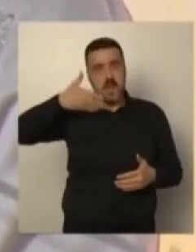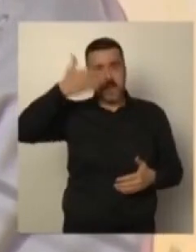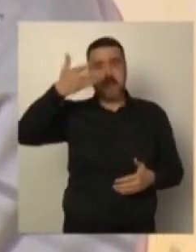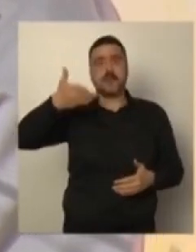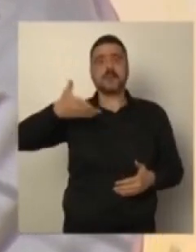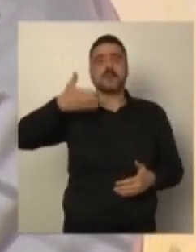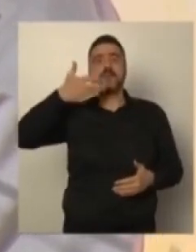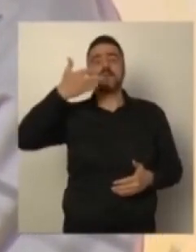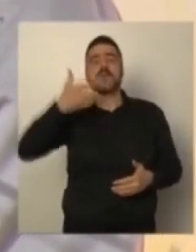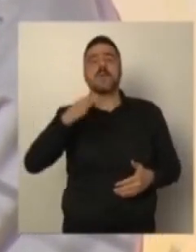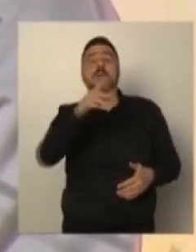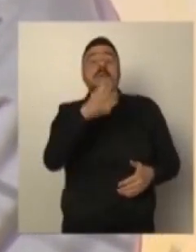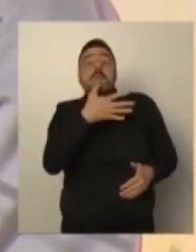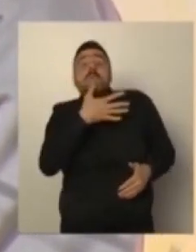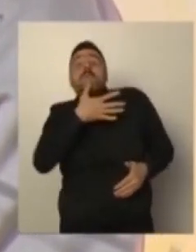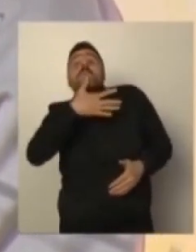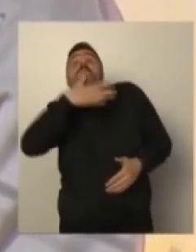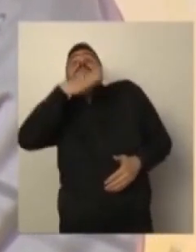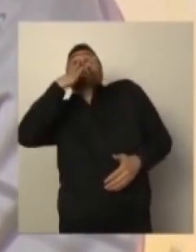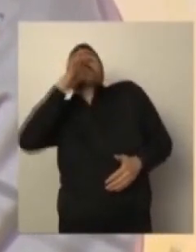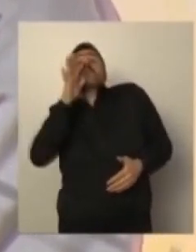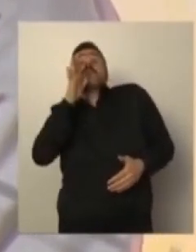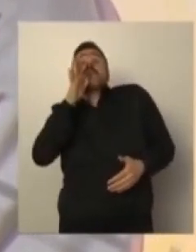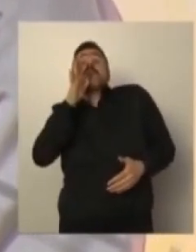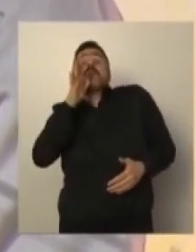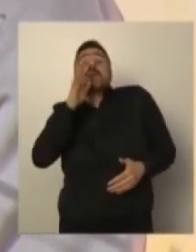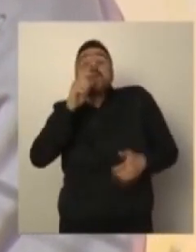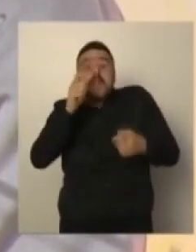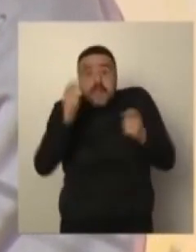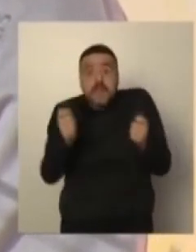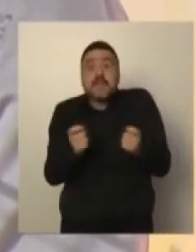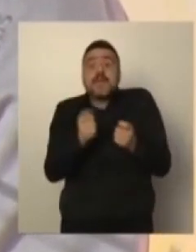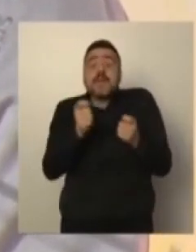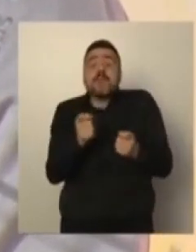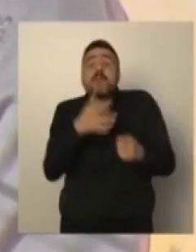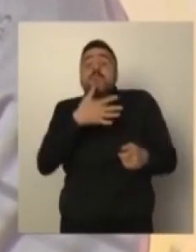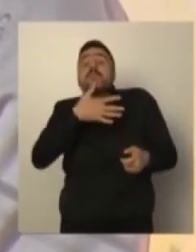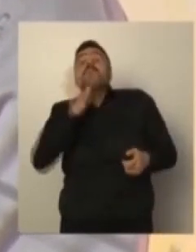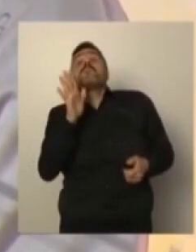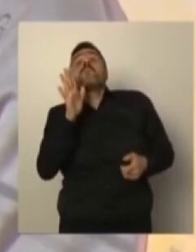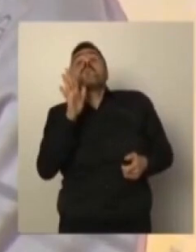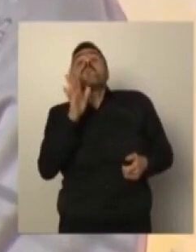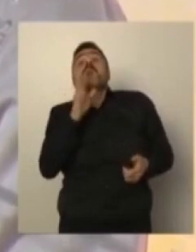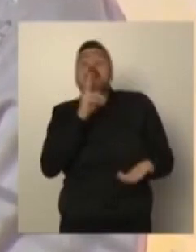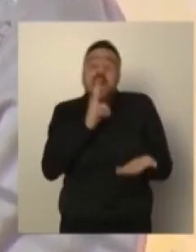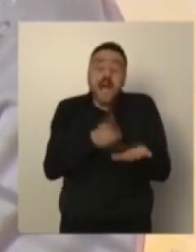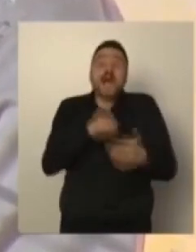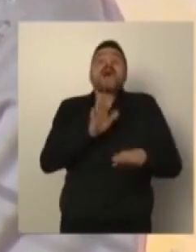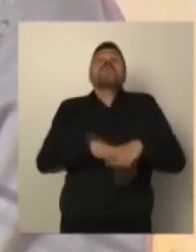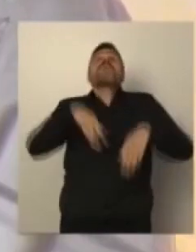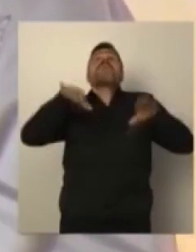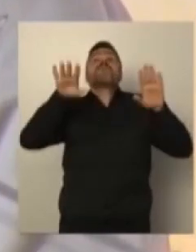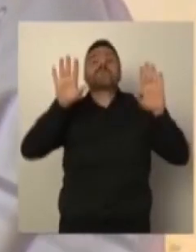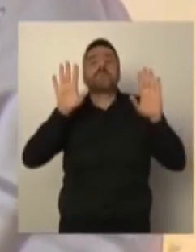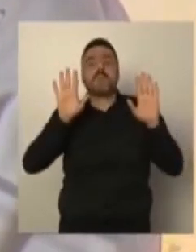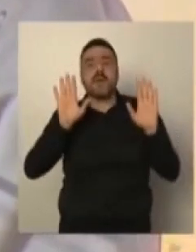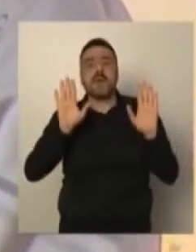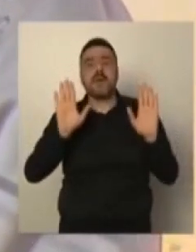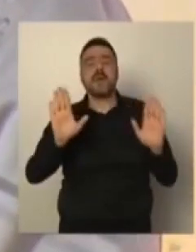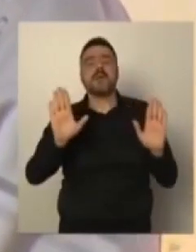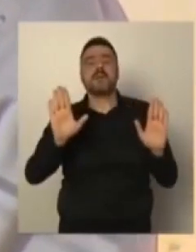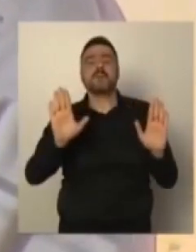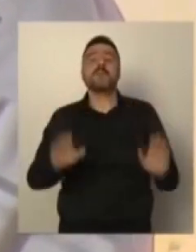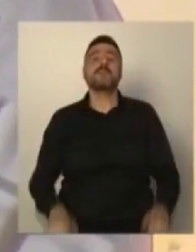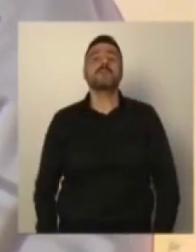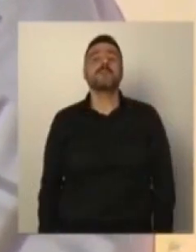Bilmediği şeyin peşine düşmemek, bilgisiz hüküm vermemek. Rabbimiz buyuruyor ki وَلَا تَقْفُ